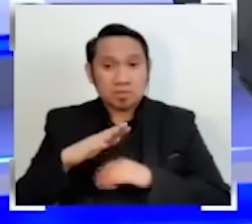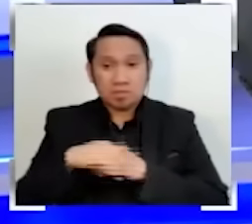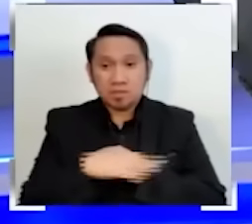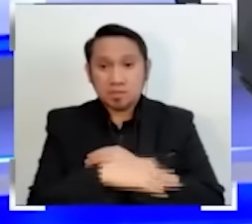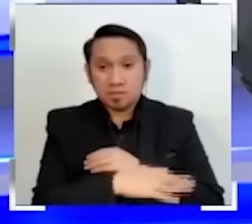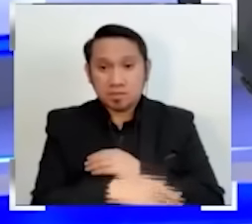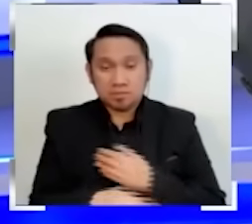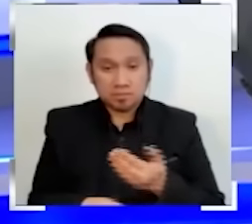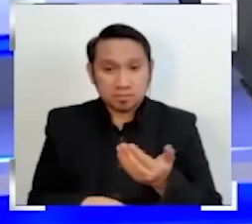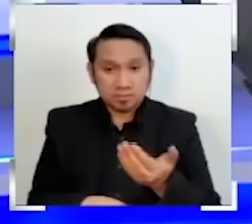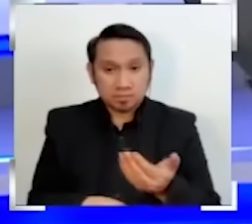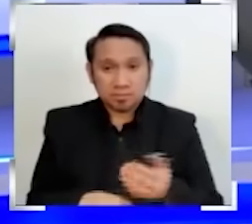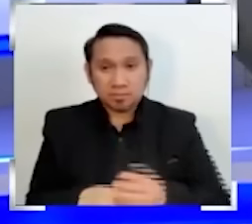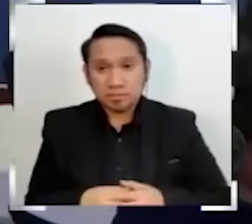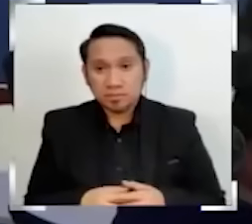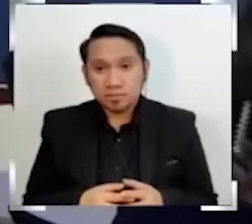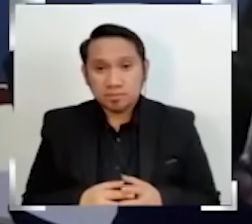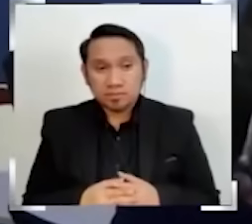Saksi si JP Soriano.